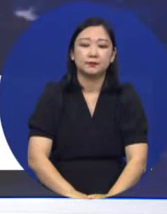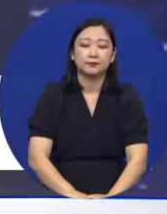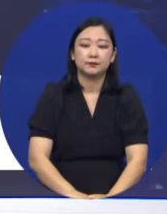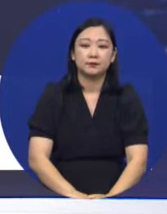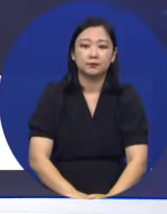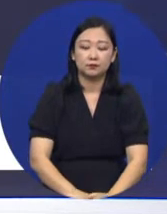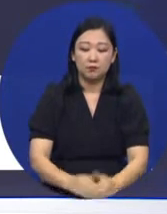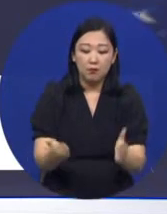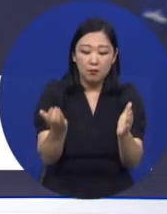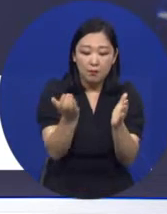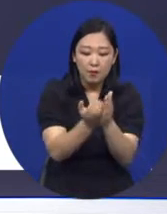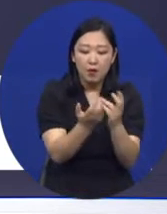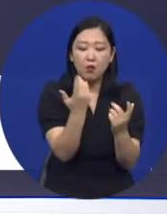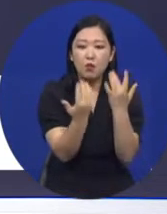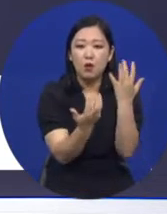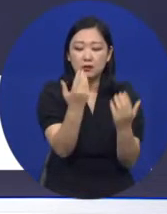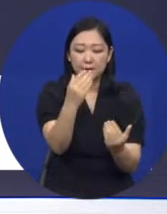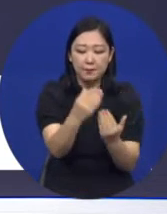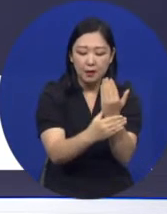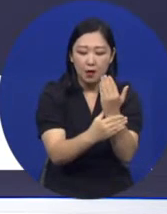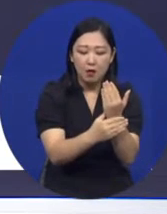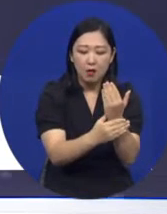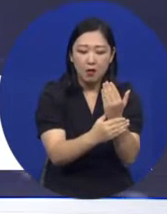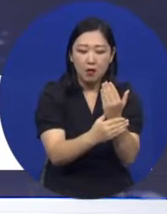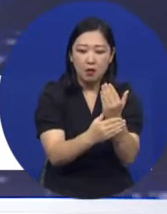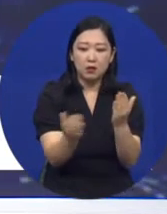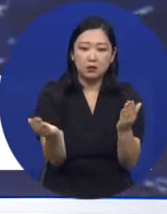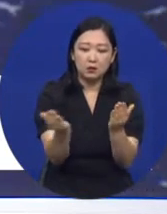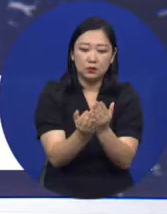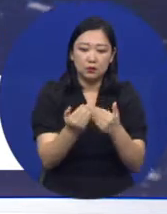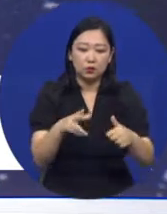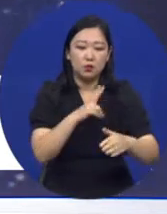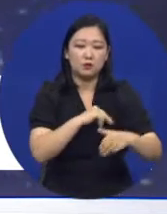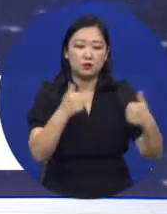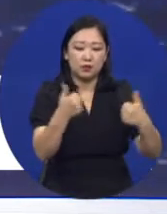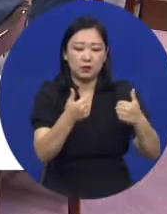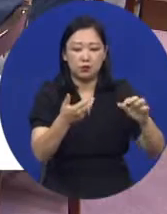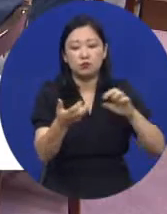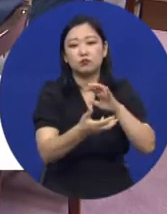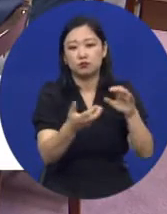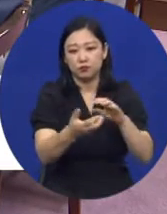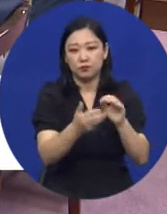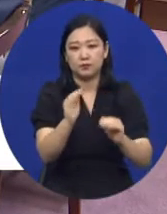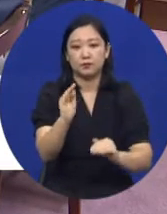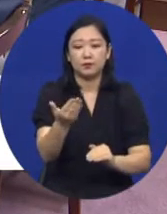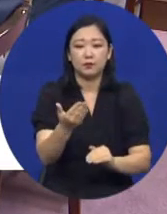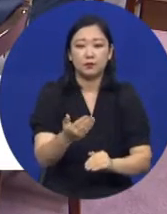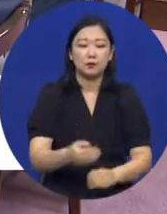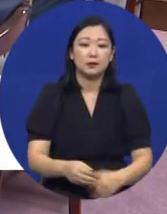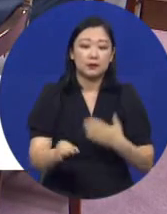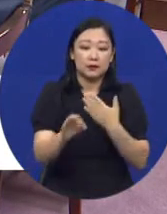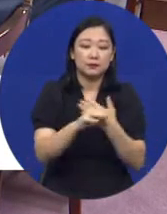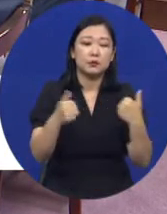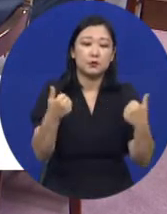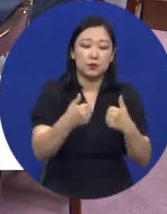항포구 어선 화재 사고 대응이 도의회에서도 쟁점이 됐습니다. 제주도의회